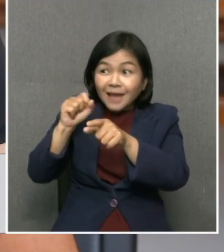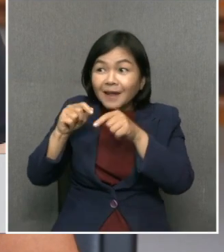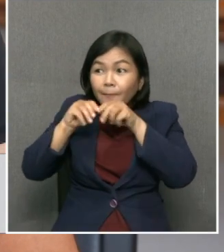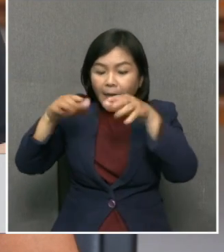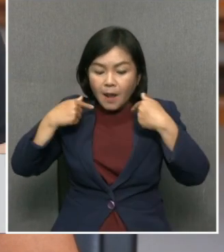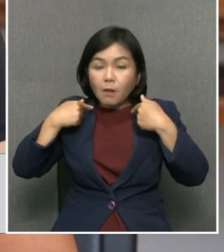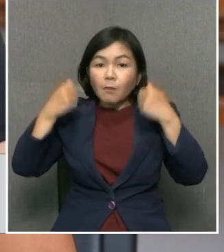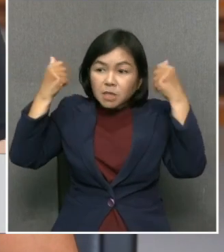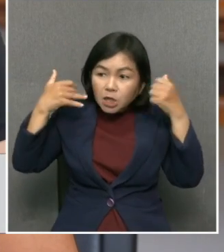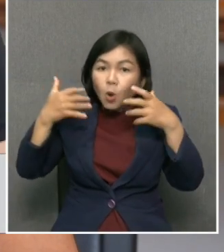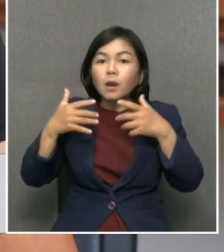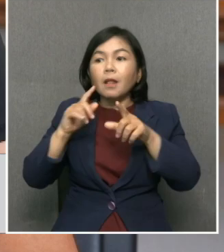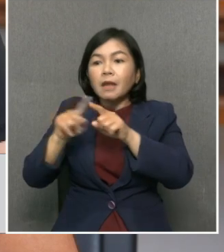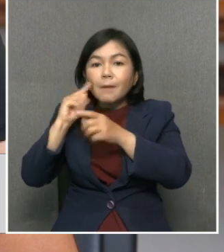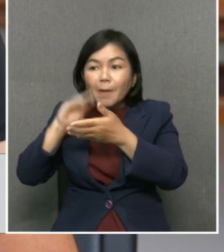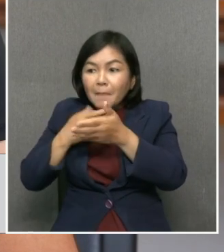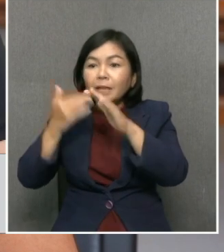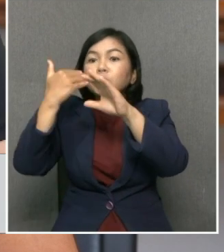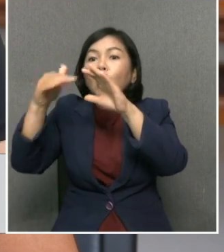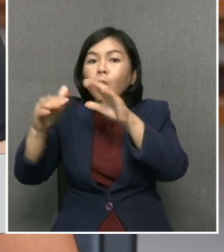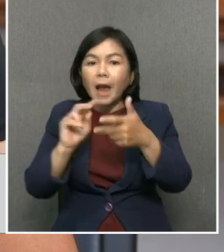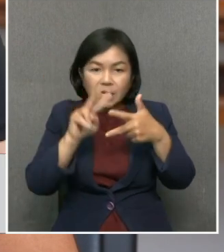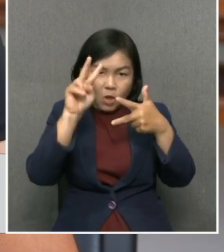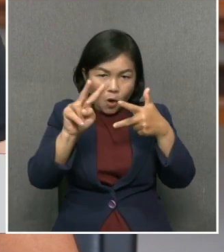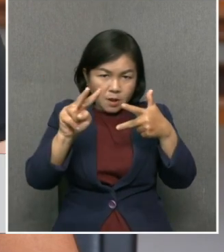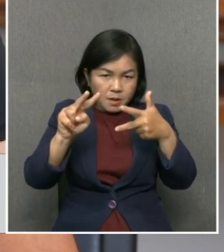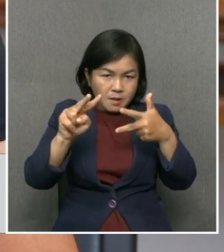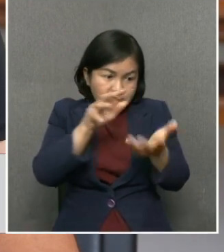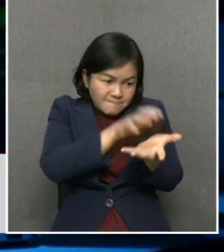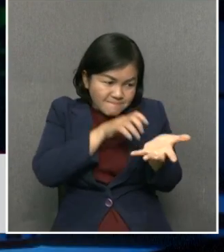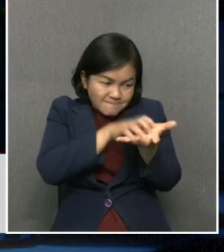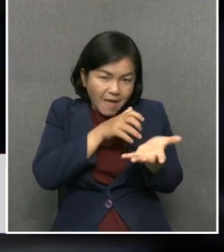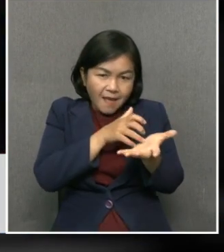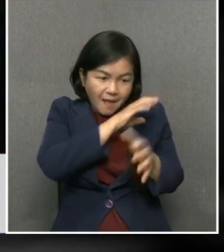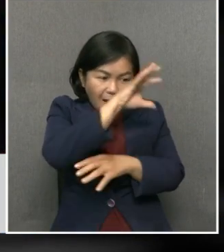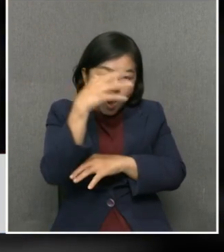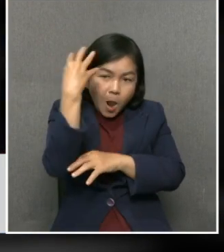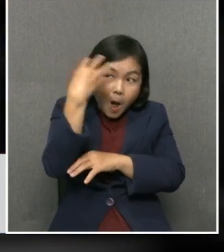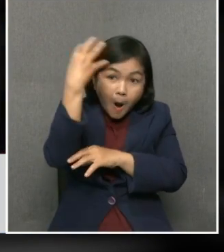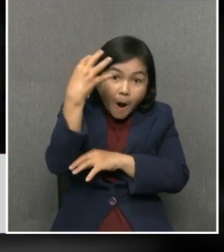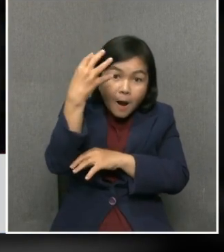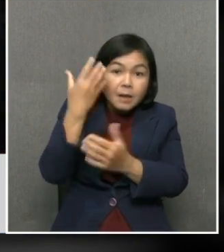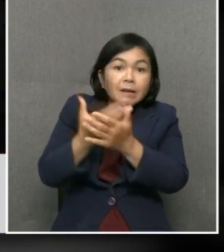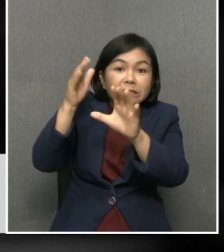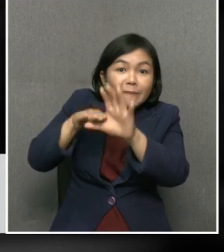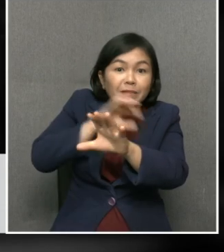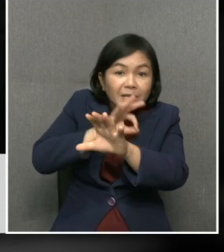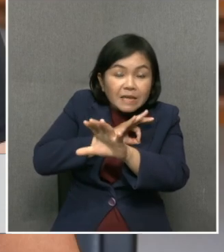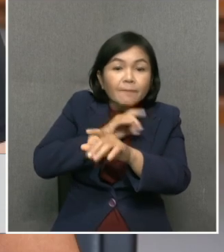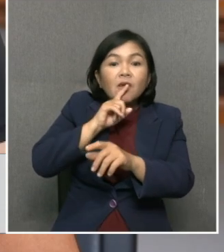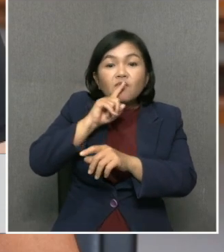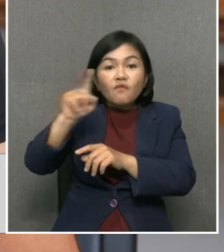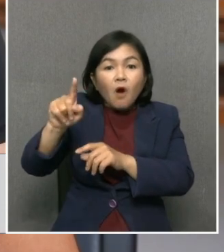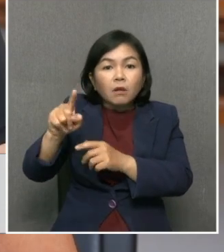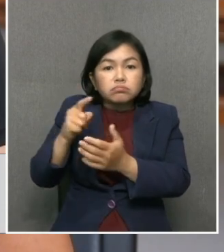คือประสงค์ต่อเงินค่ะนะครับก็จะมีการอ่าเรียกเก็บค่าธรรมเนียมนะครับรับแจ้งความออนไลน์